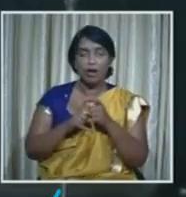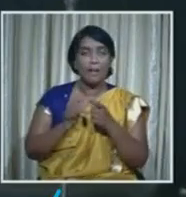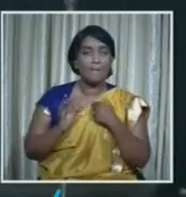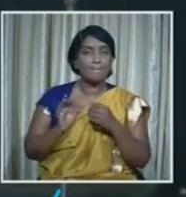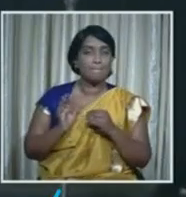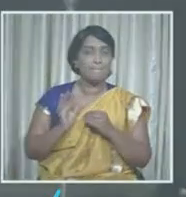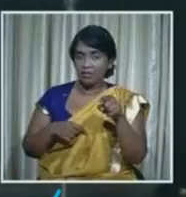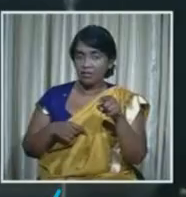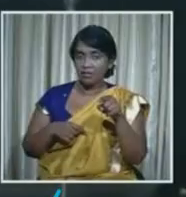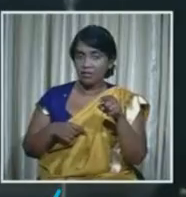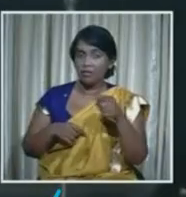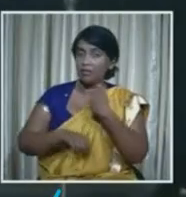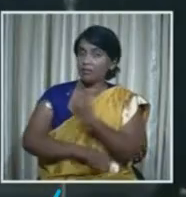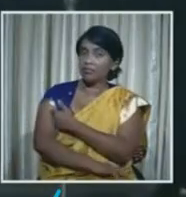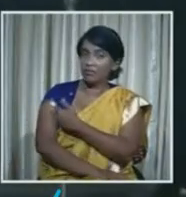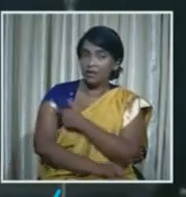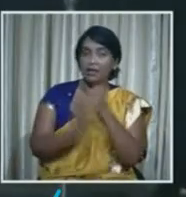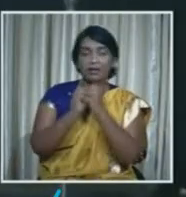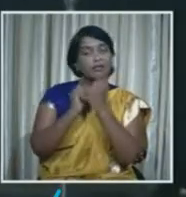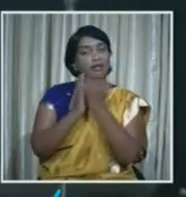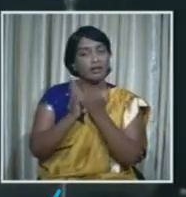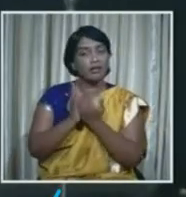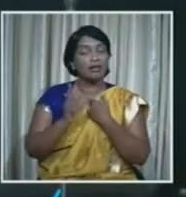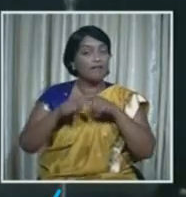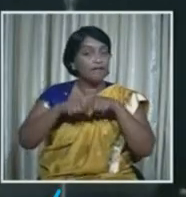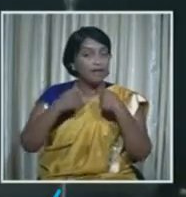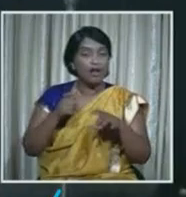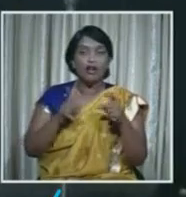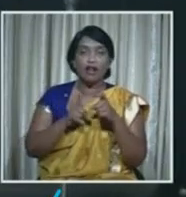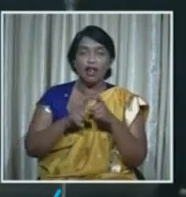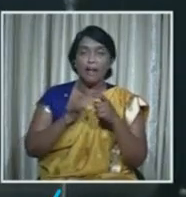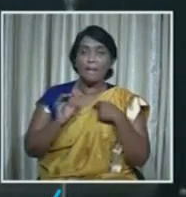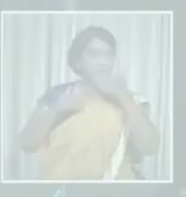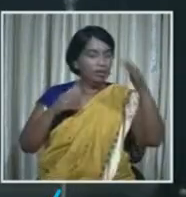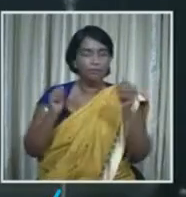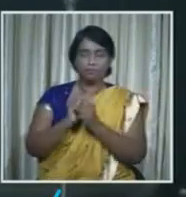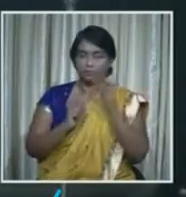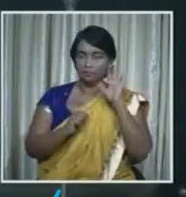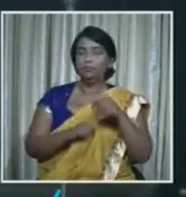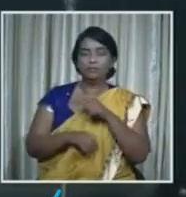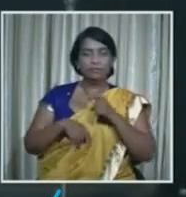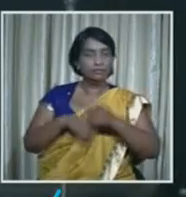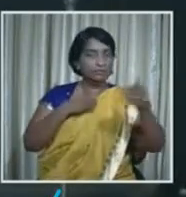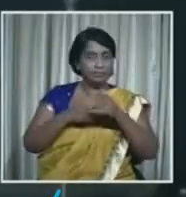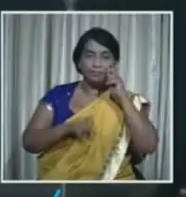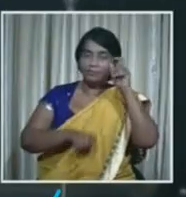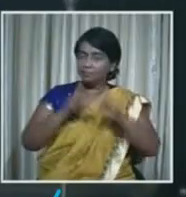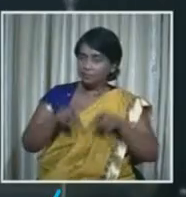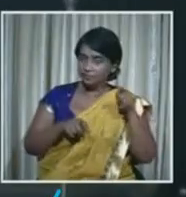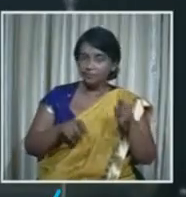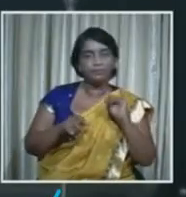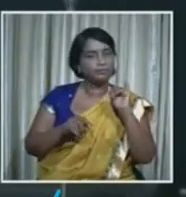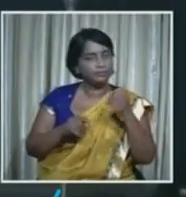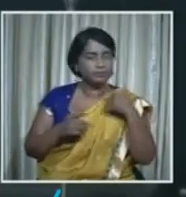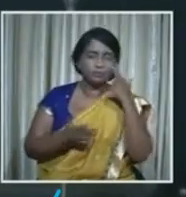900ක් ගෙනාවා කියන්නේ ඉන්නත් කරන වැඩසටහනට ගිය ගාණ තමයි ඩොලර් මිලියන 600 2020. කෙටි කාලීනව ජනතාවට යම්කිසි